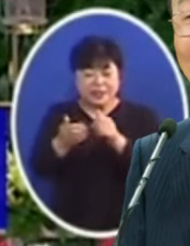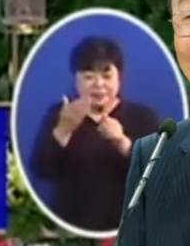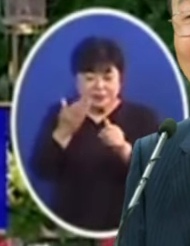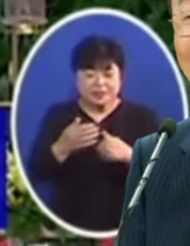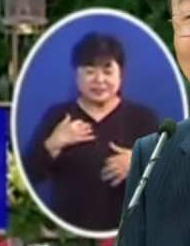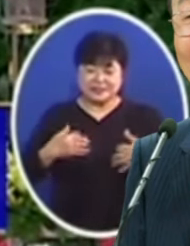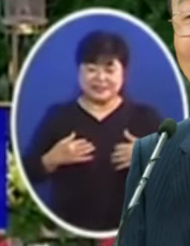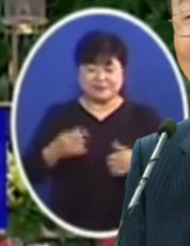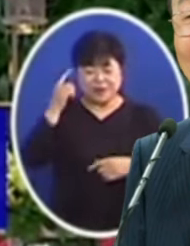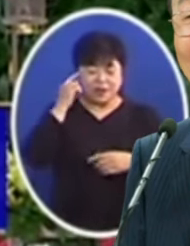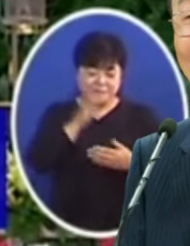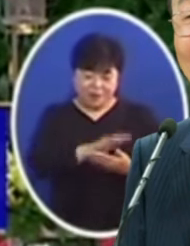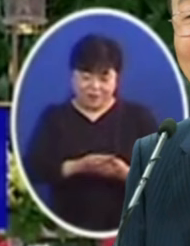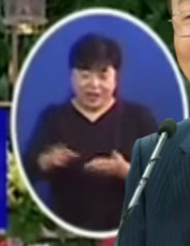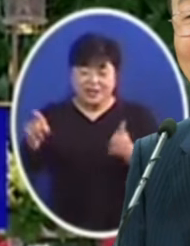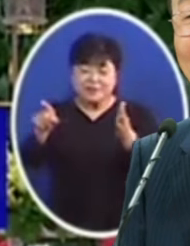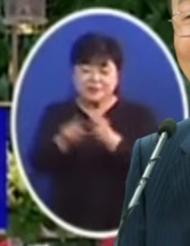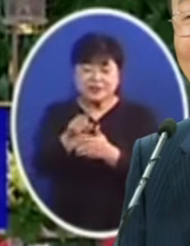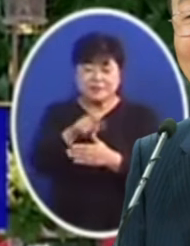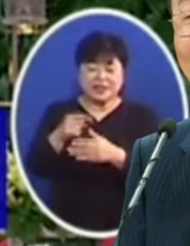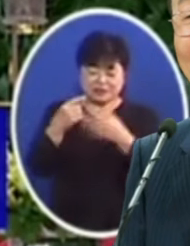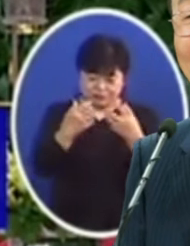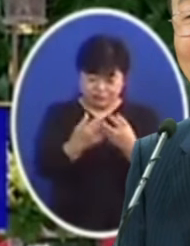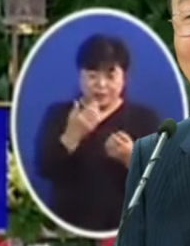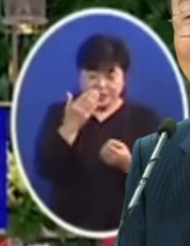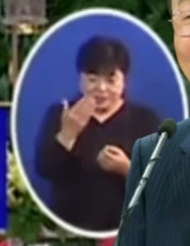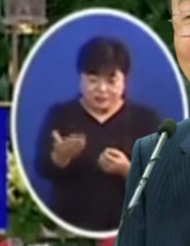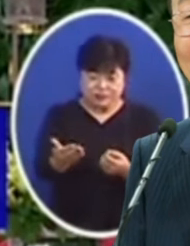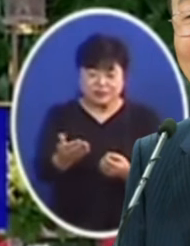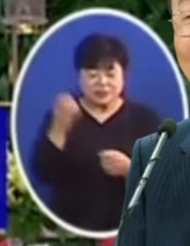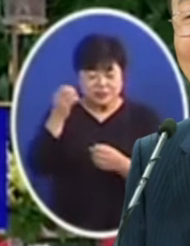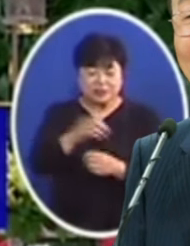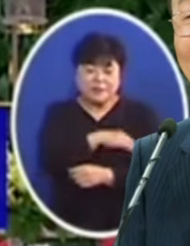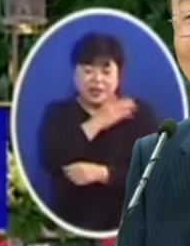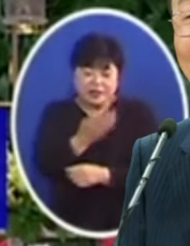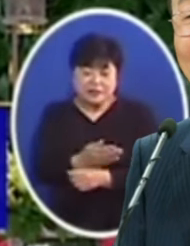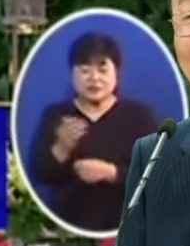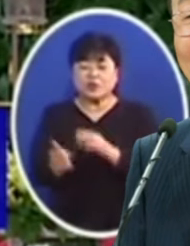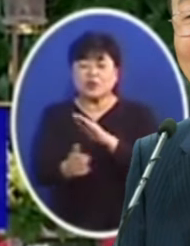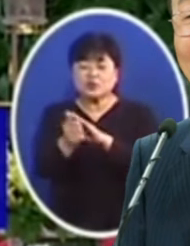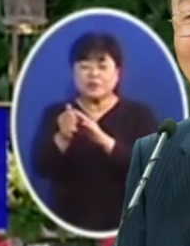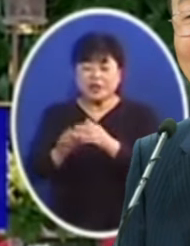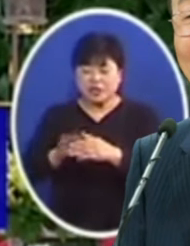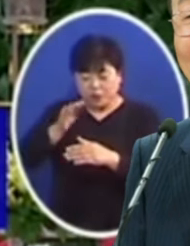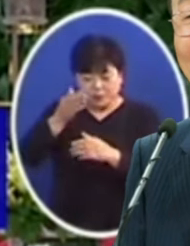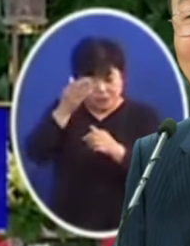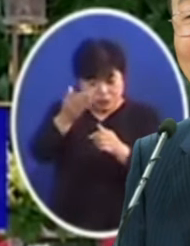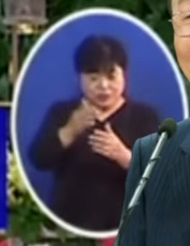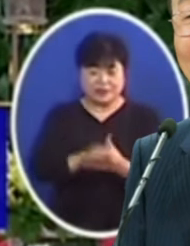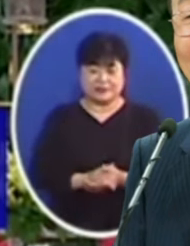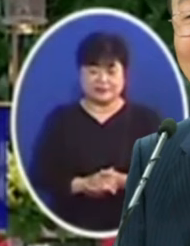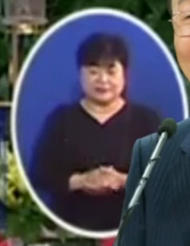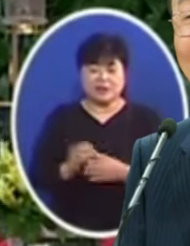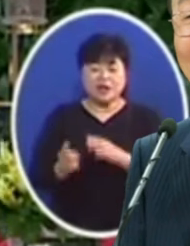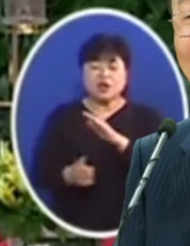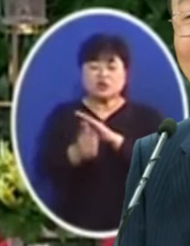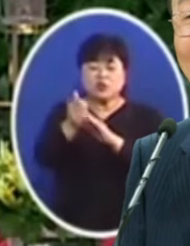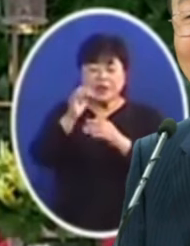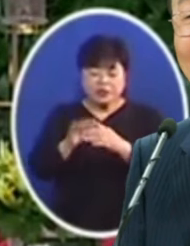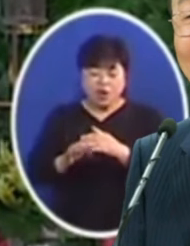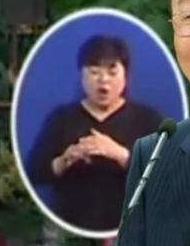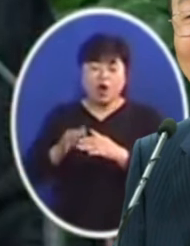모든 기쁨과 평강을 믿음 안에서 너에게 충만하게 하사 성령의 능력으로 소망이 넘치게 하시기를 원하노라. 소망이